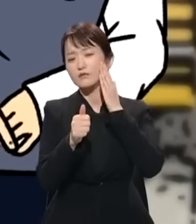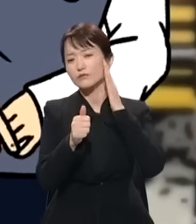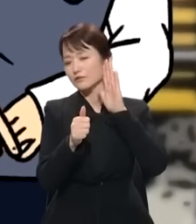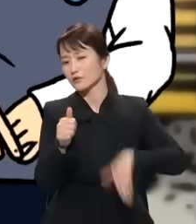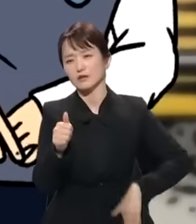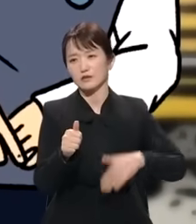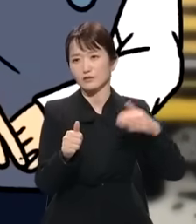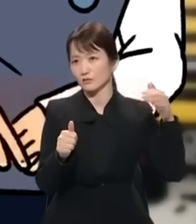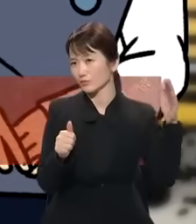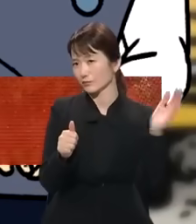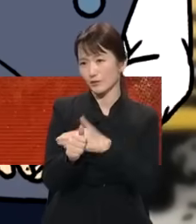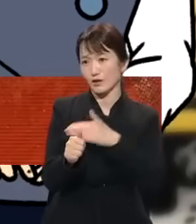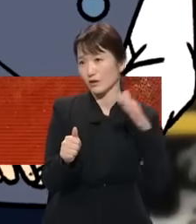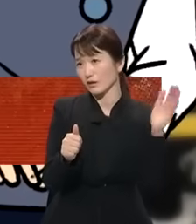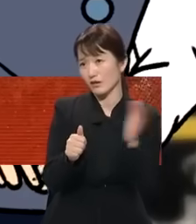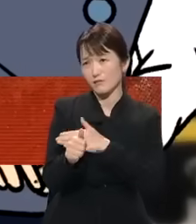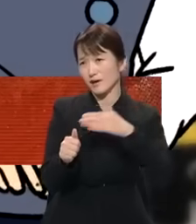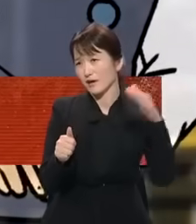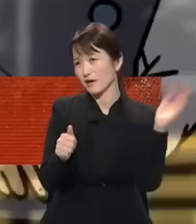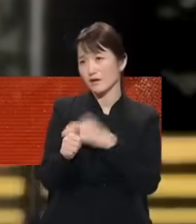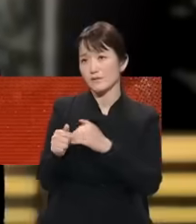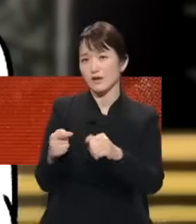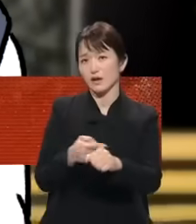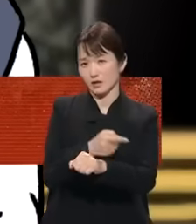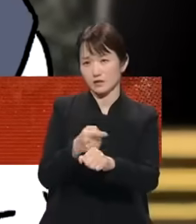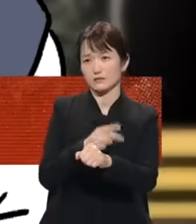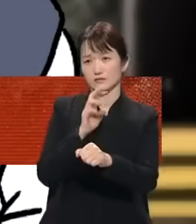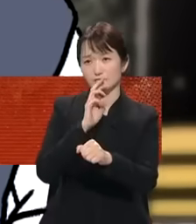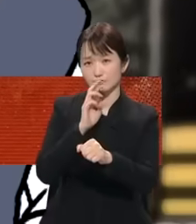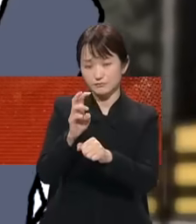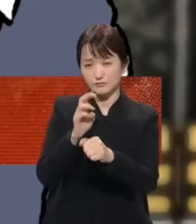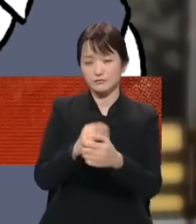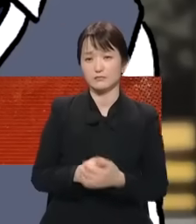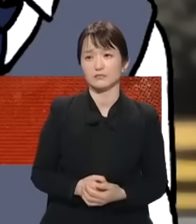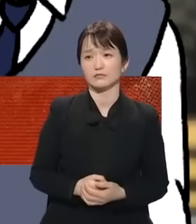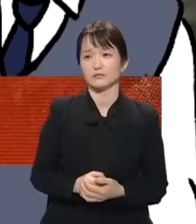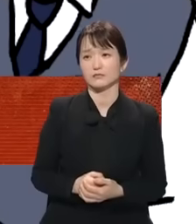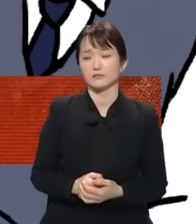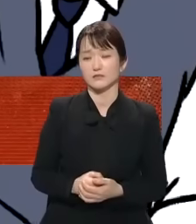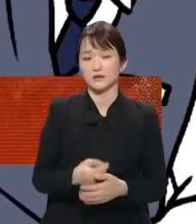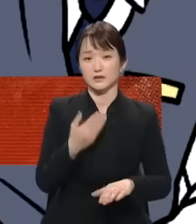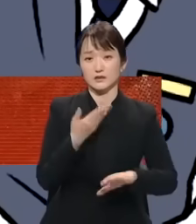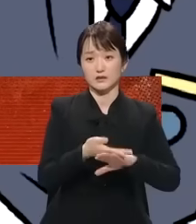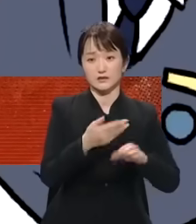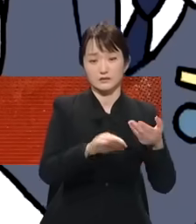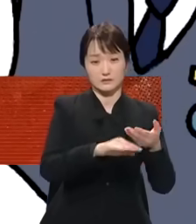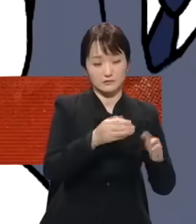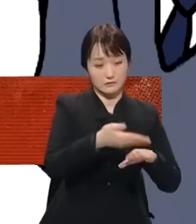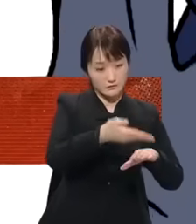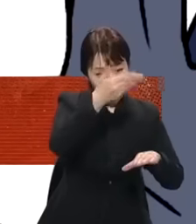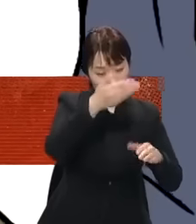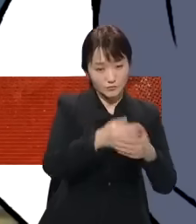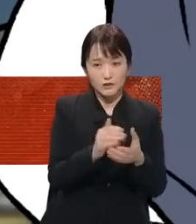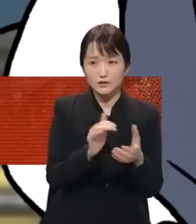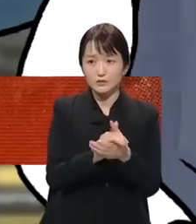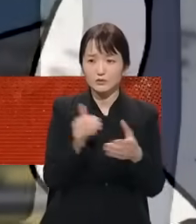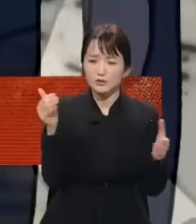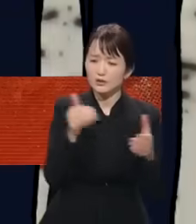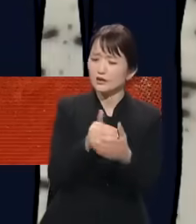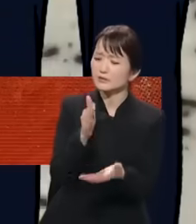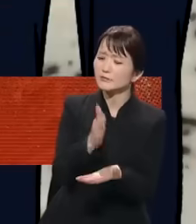폭행을 이어갔고요. 이게 1시간 반이 이어졌다는 겁니다. 이 중간에 다른 선배랑 뭐 친구들이 도착해서 말리기도